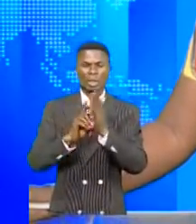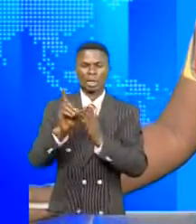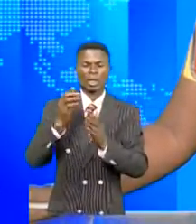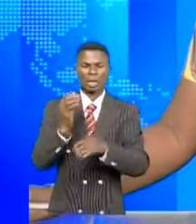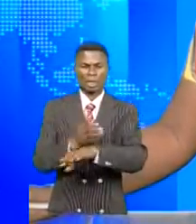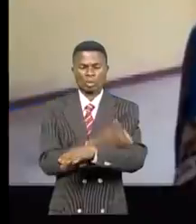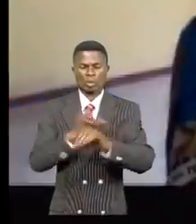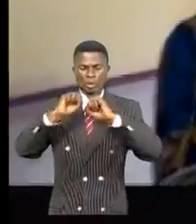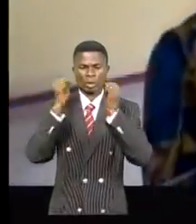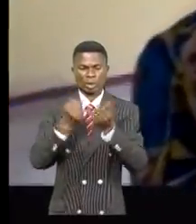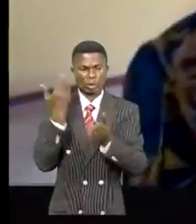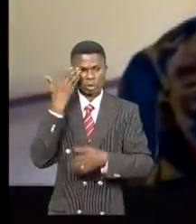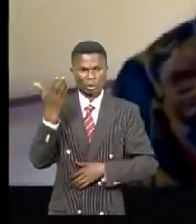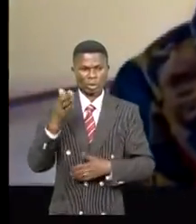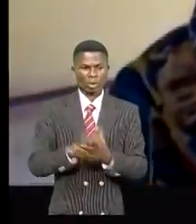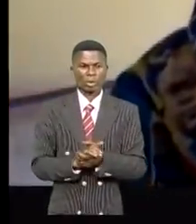social. Regardez.